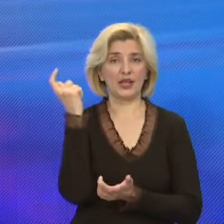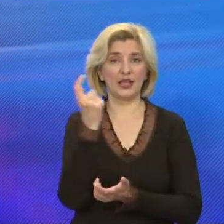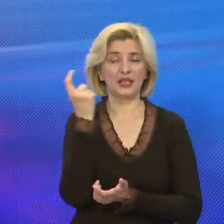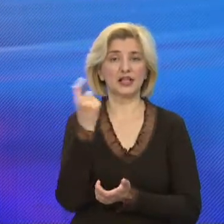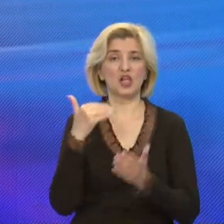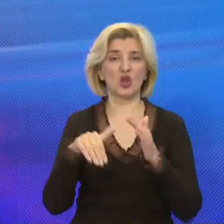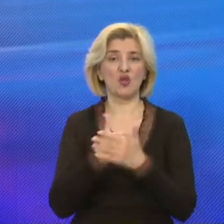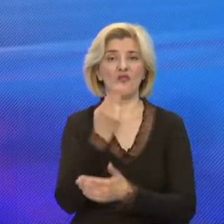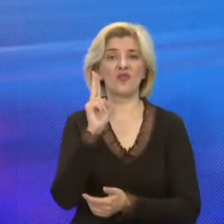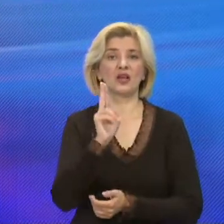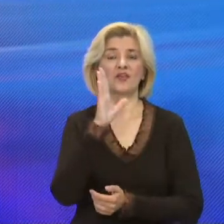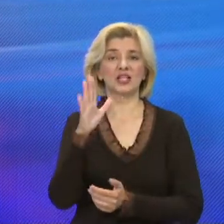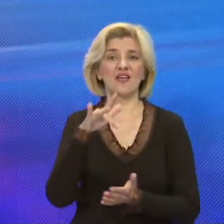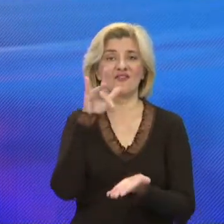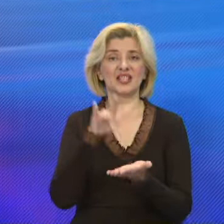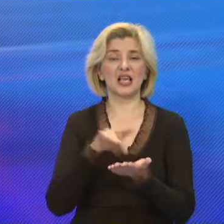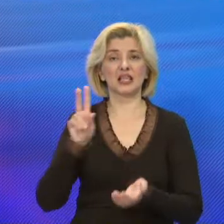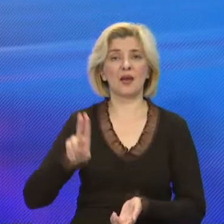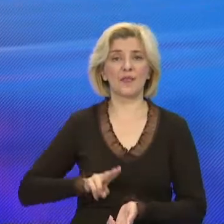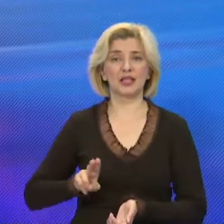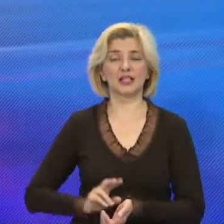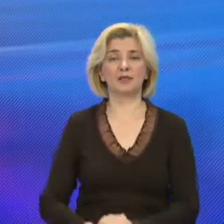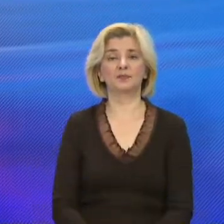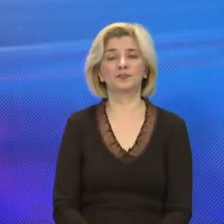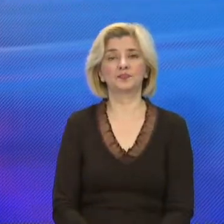новенькой квартиры в центре Минска!